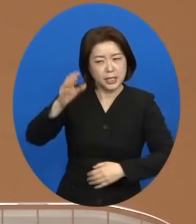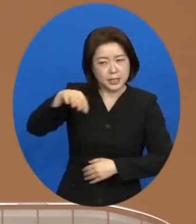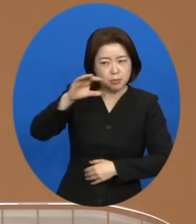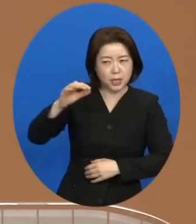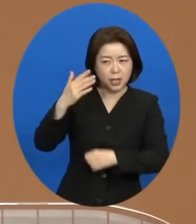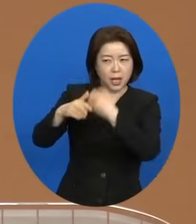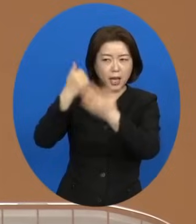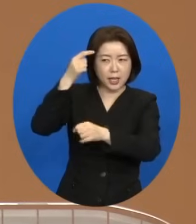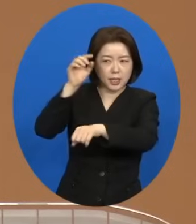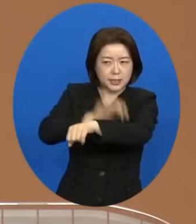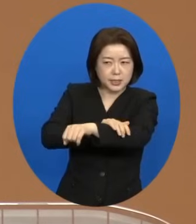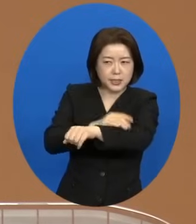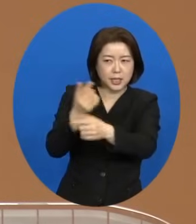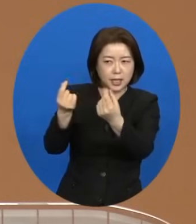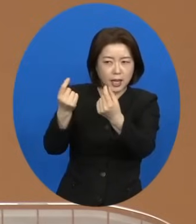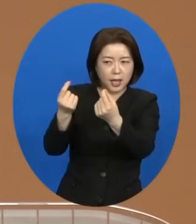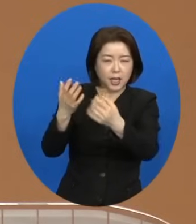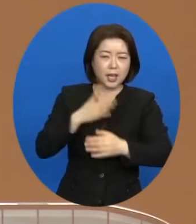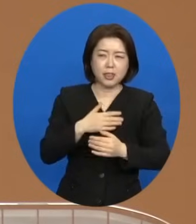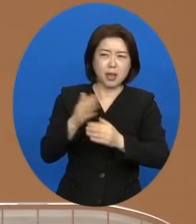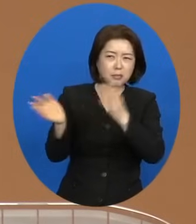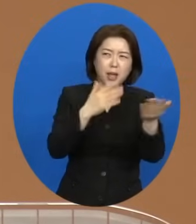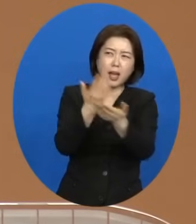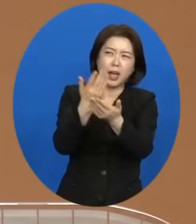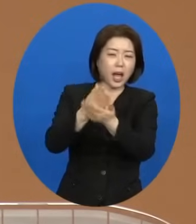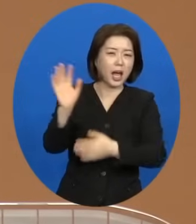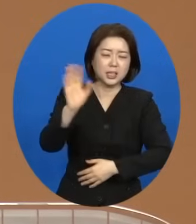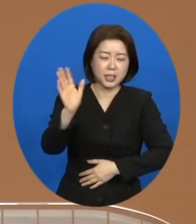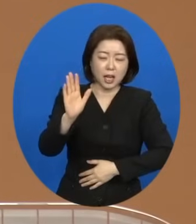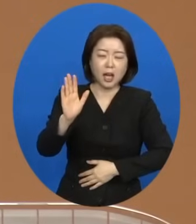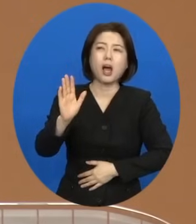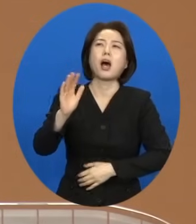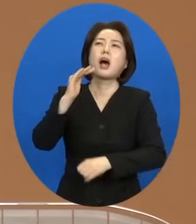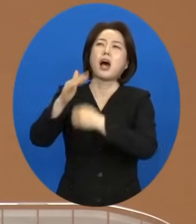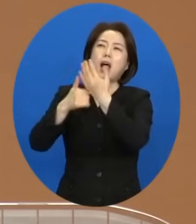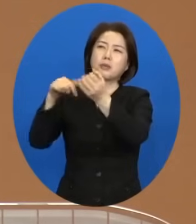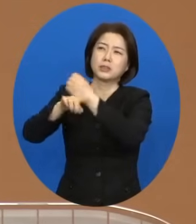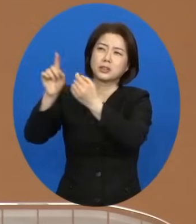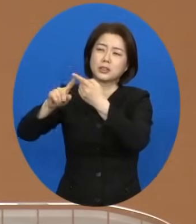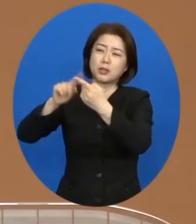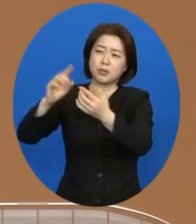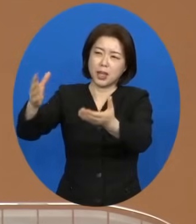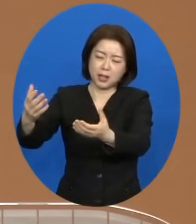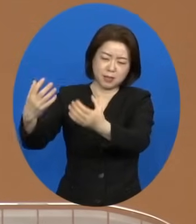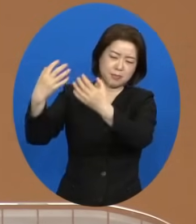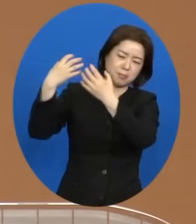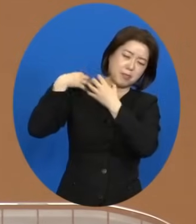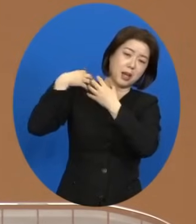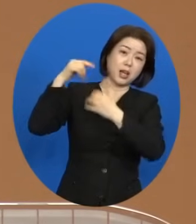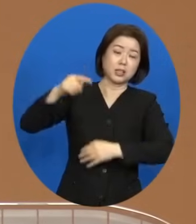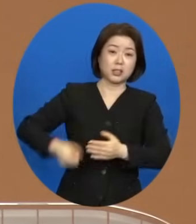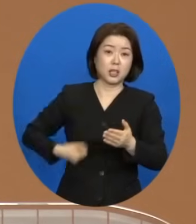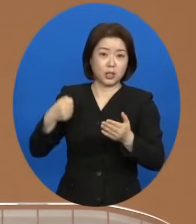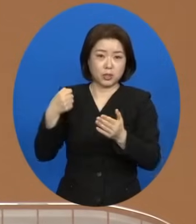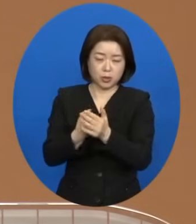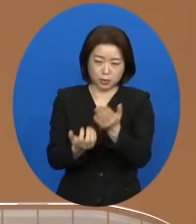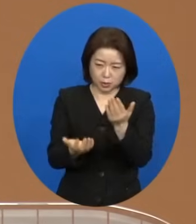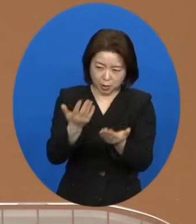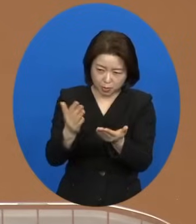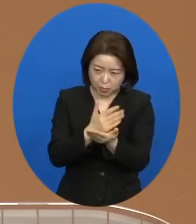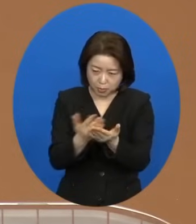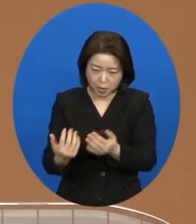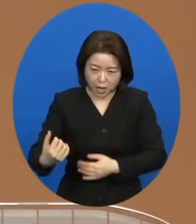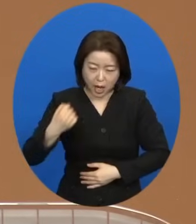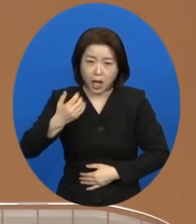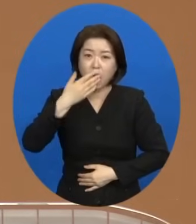이게 지나갈 잔이 아니라 하나님의 뜻대로 내가 맞서야 할 잔이나라고 그렇게 용기 있게 분별력을 가지고